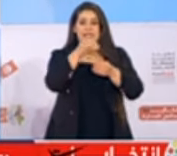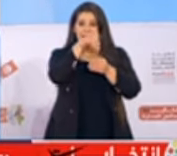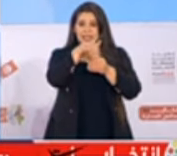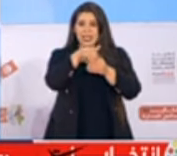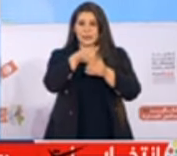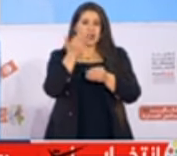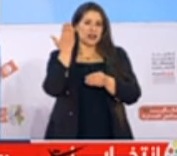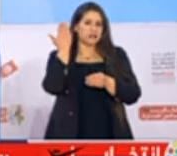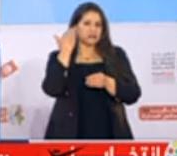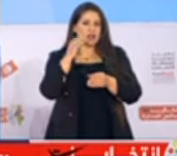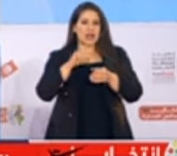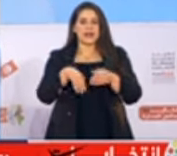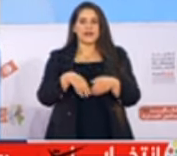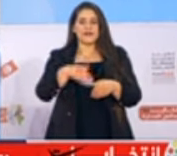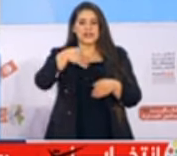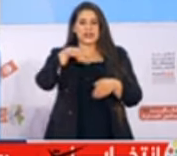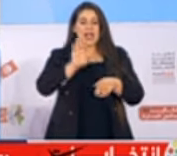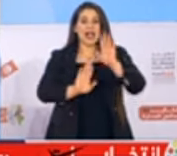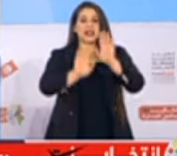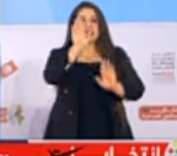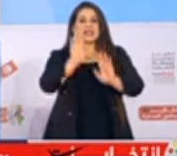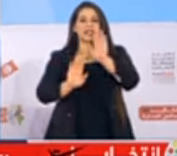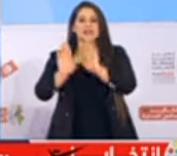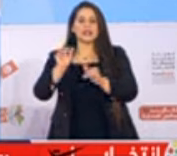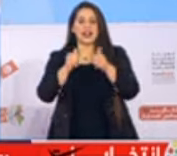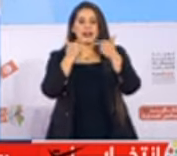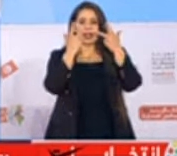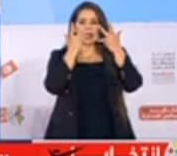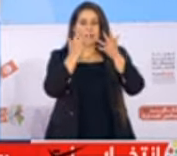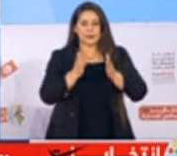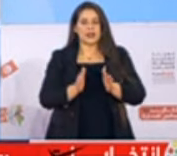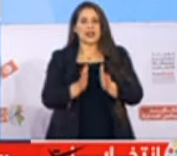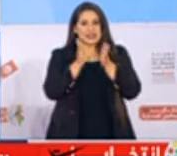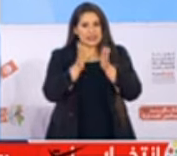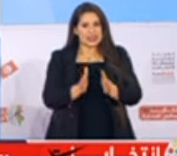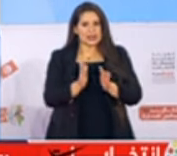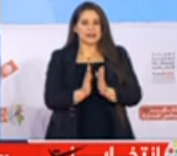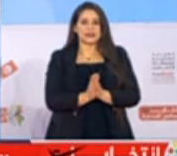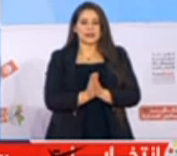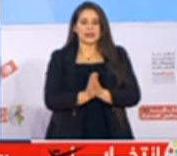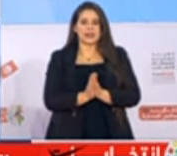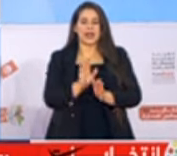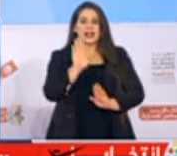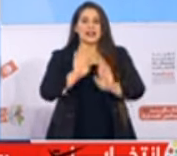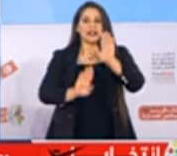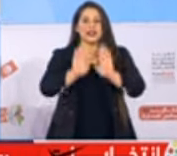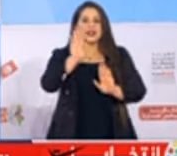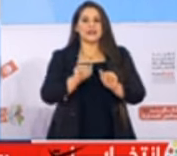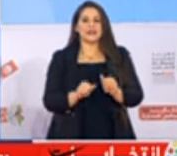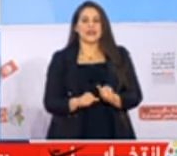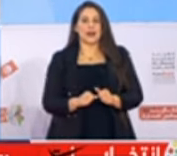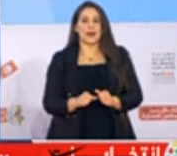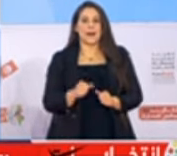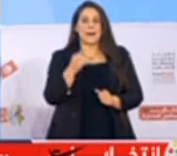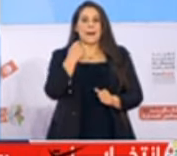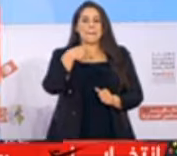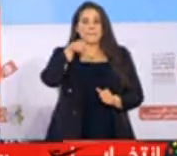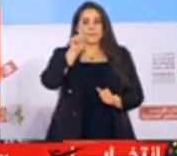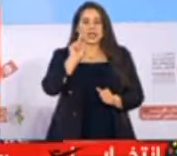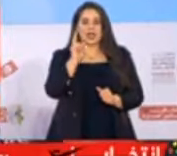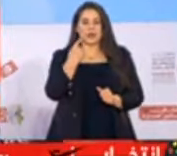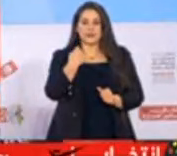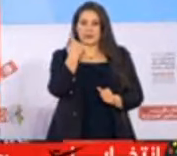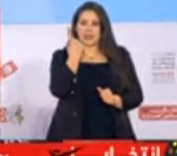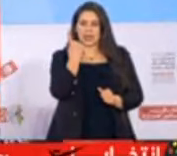منذ الاستفتاء الأرقام أصبحت رسمية تقريبا. الاستفتاء 32% يعني